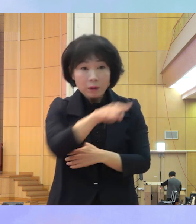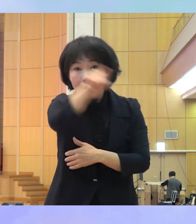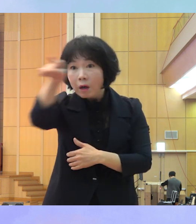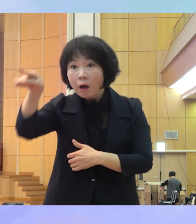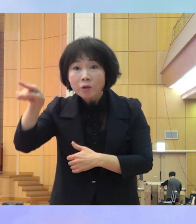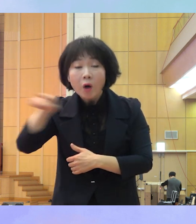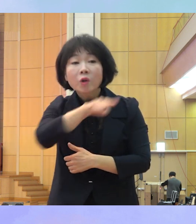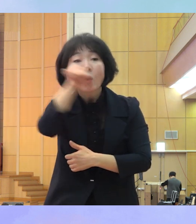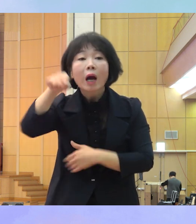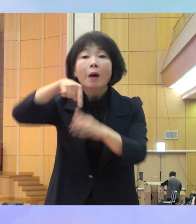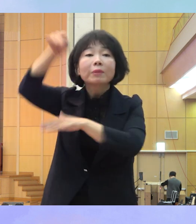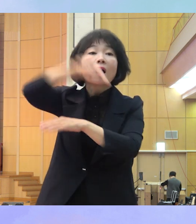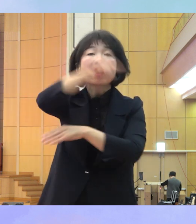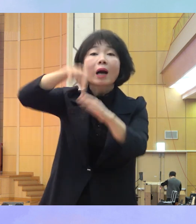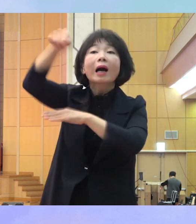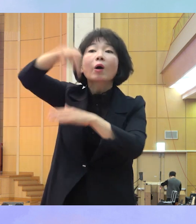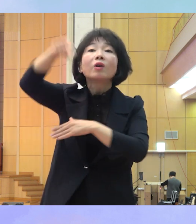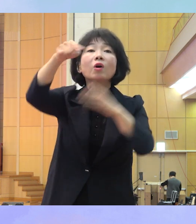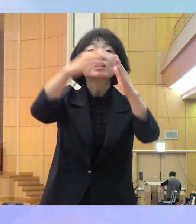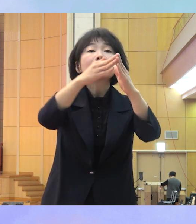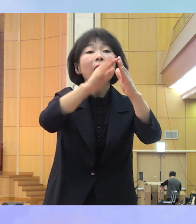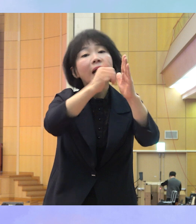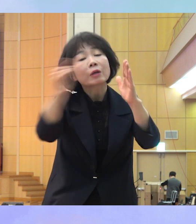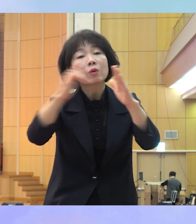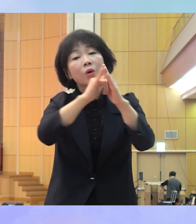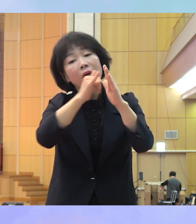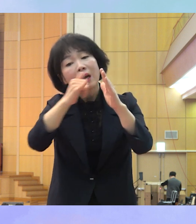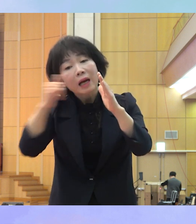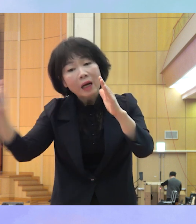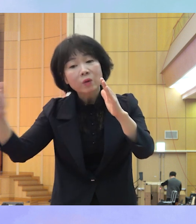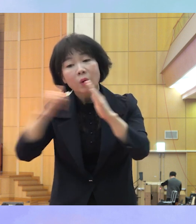너희는 나가서 너희 가족대로